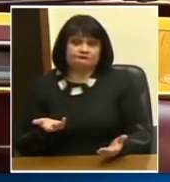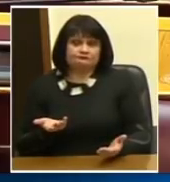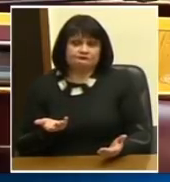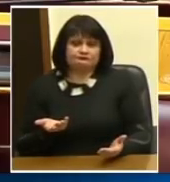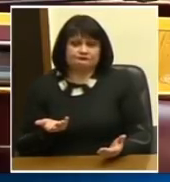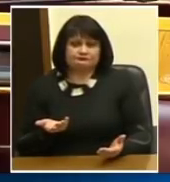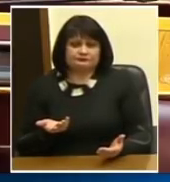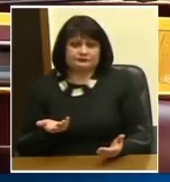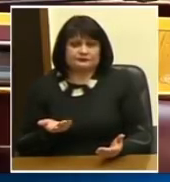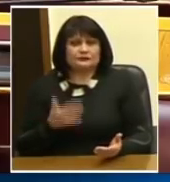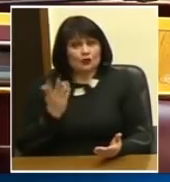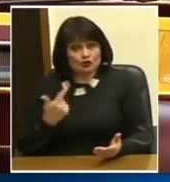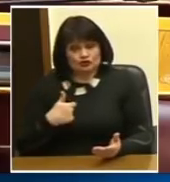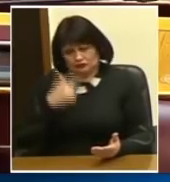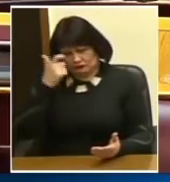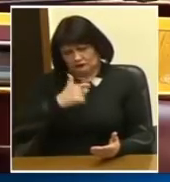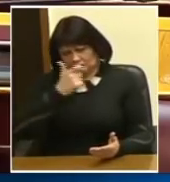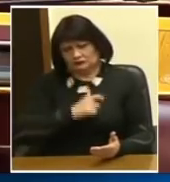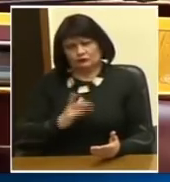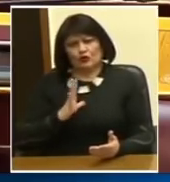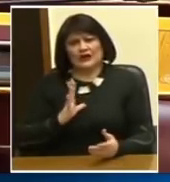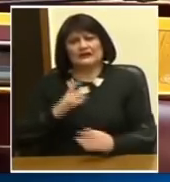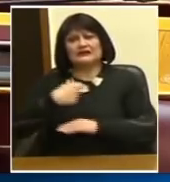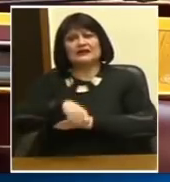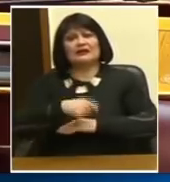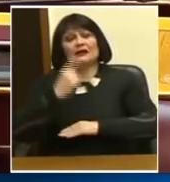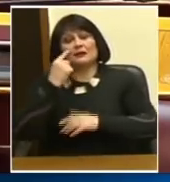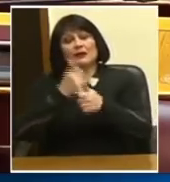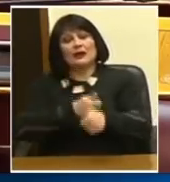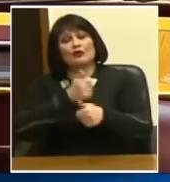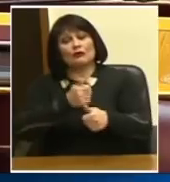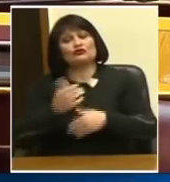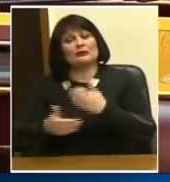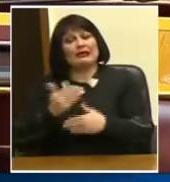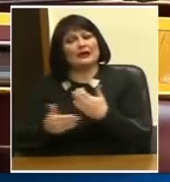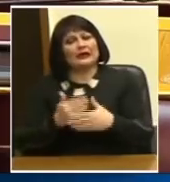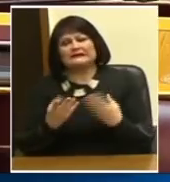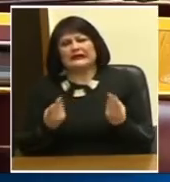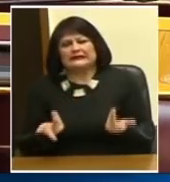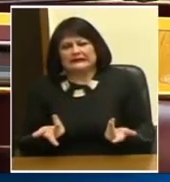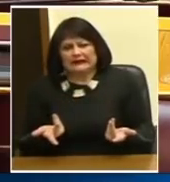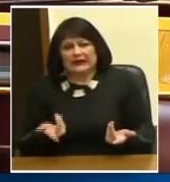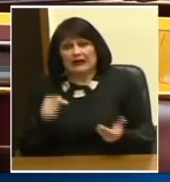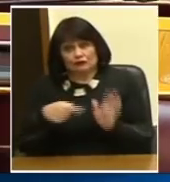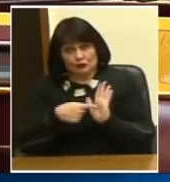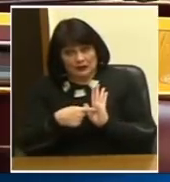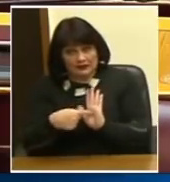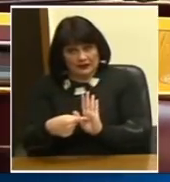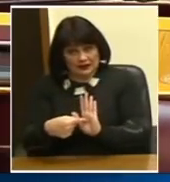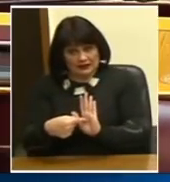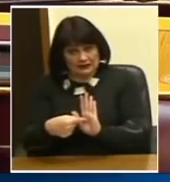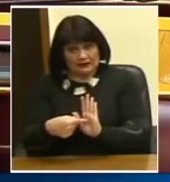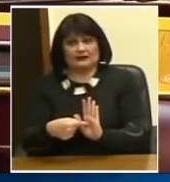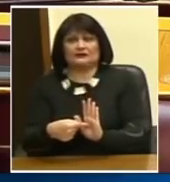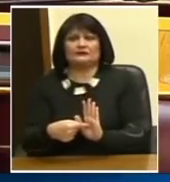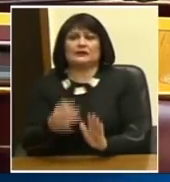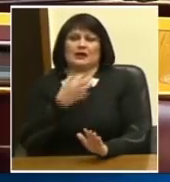παρόντες, ως πολίτες στην δίκη που παρακολουθήσαμε τη διαδικασία, είναι ένα σήμα για την